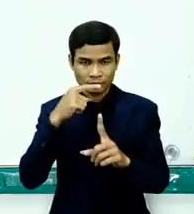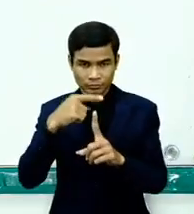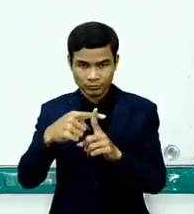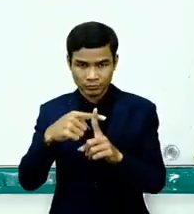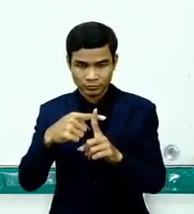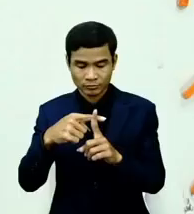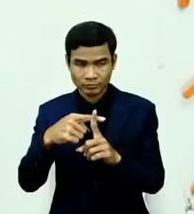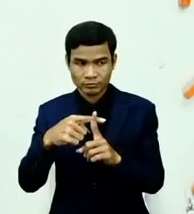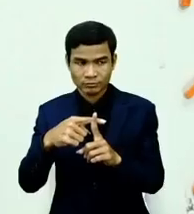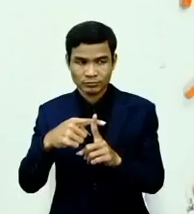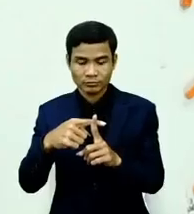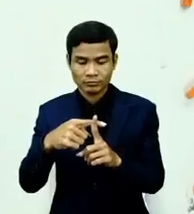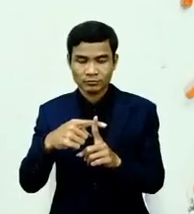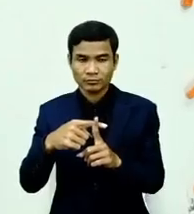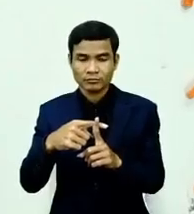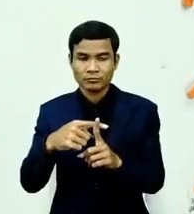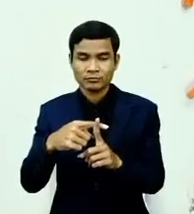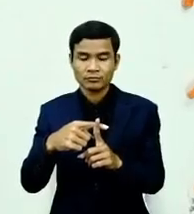ក